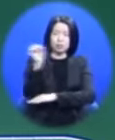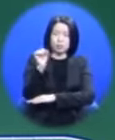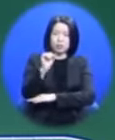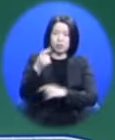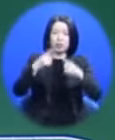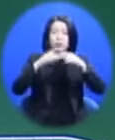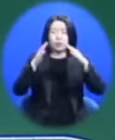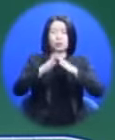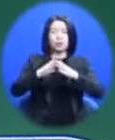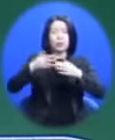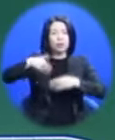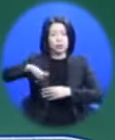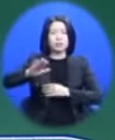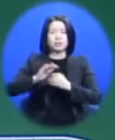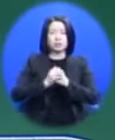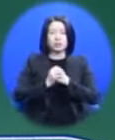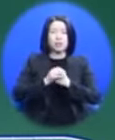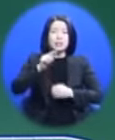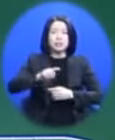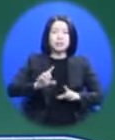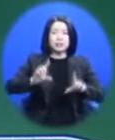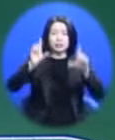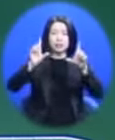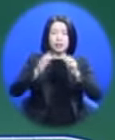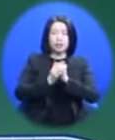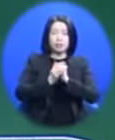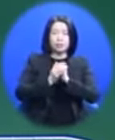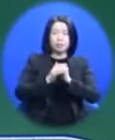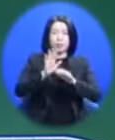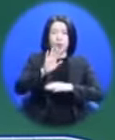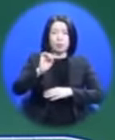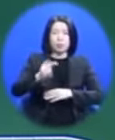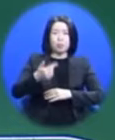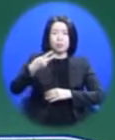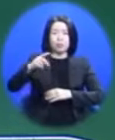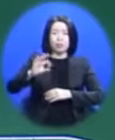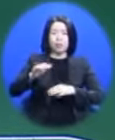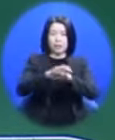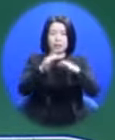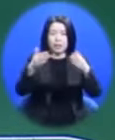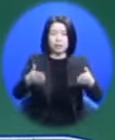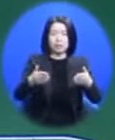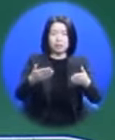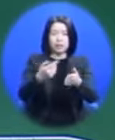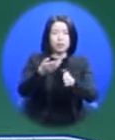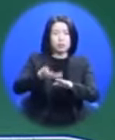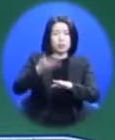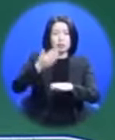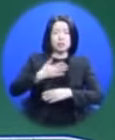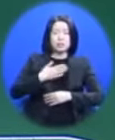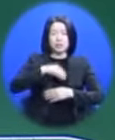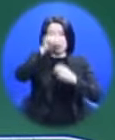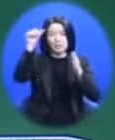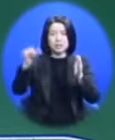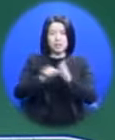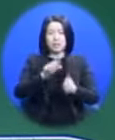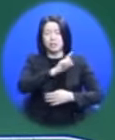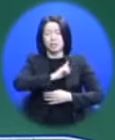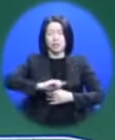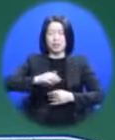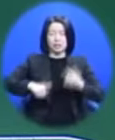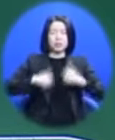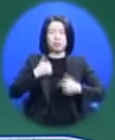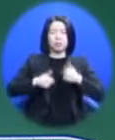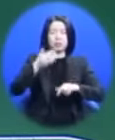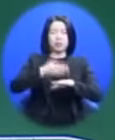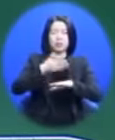향했습니다. 저는 그날 본당 강단 위에서 제 생애 가장 기쁜 감사의 고백을